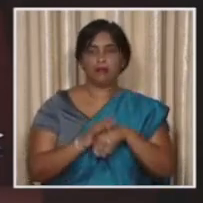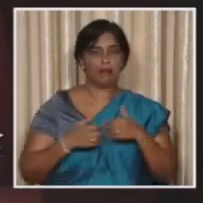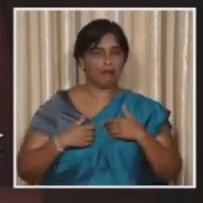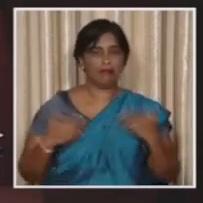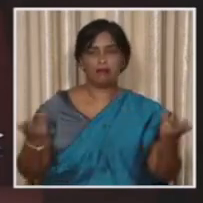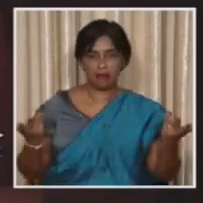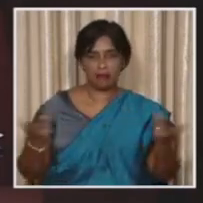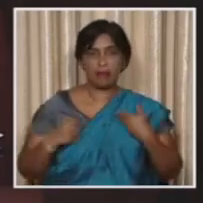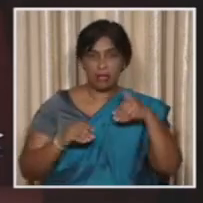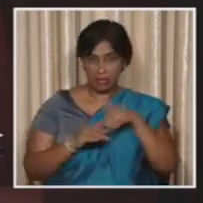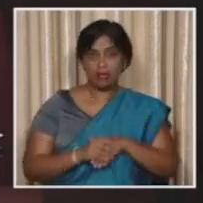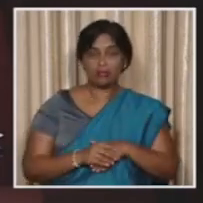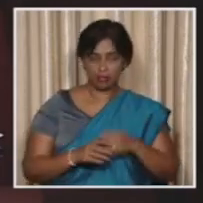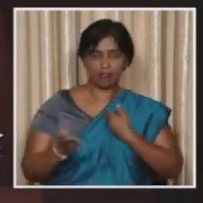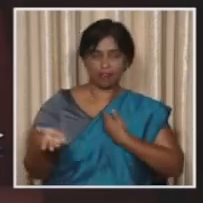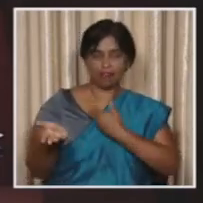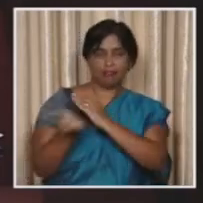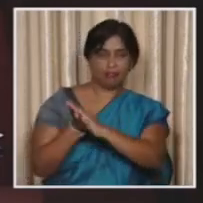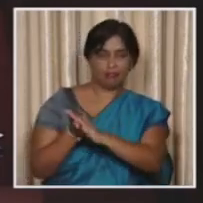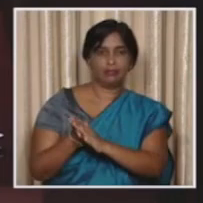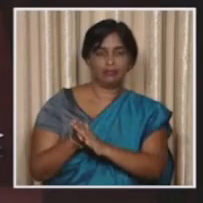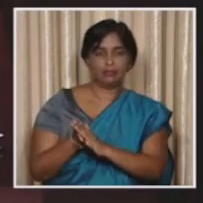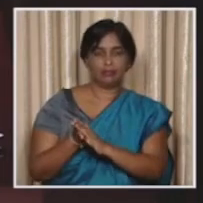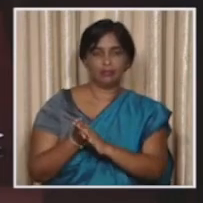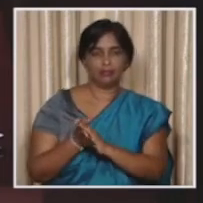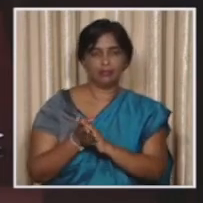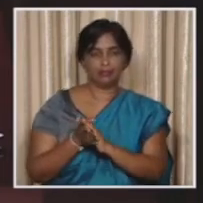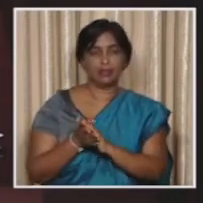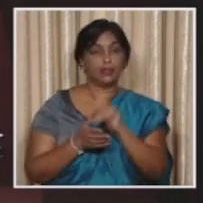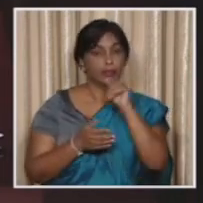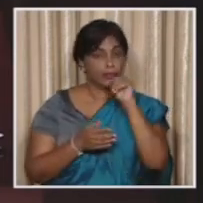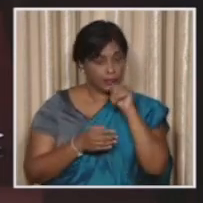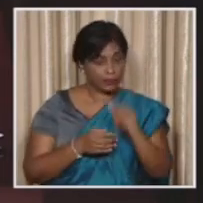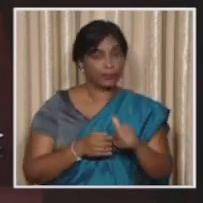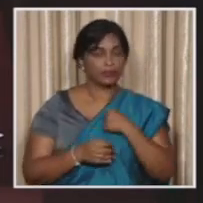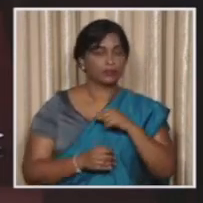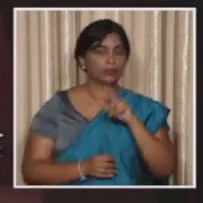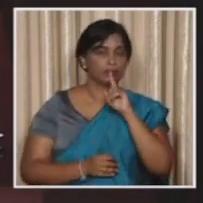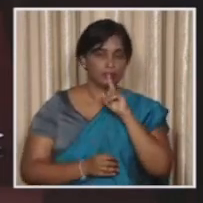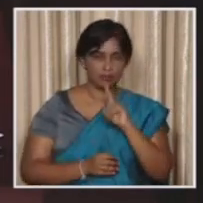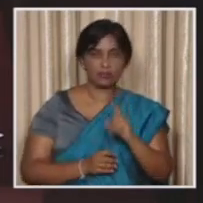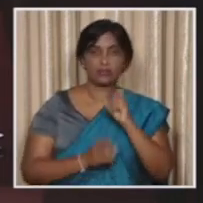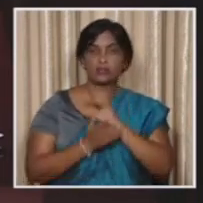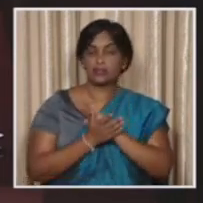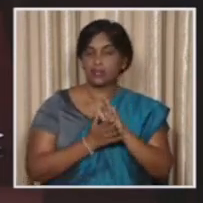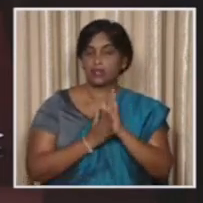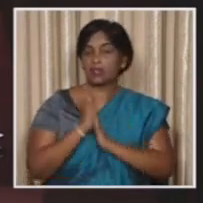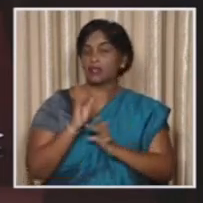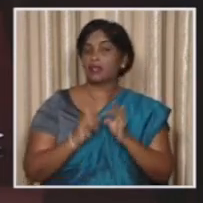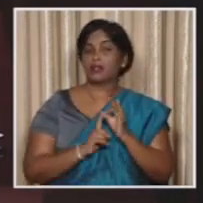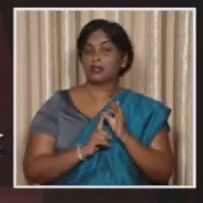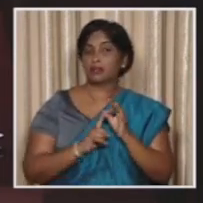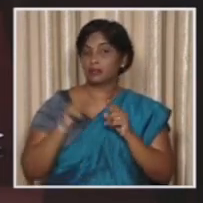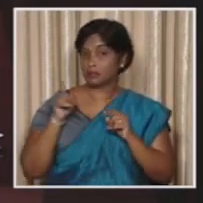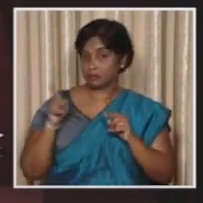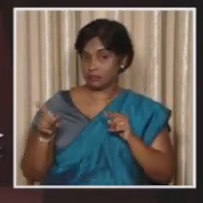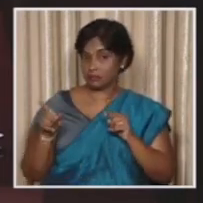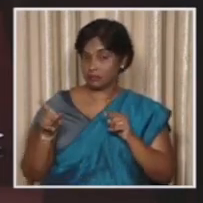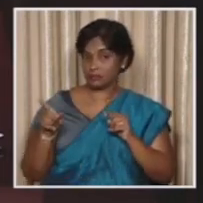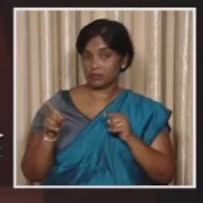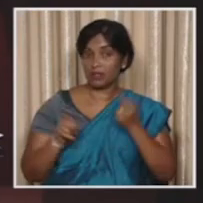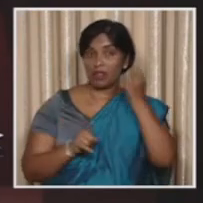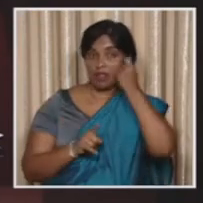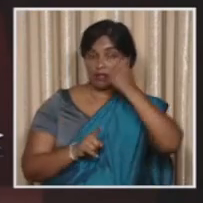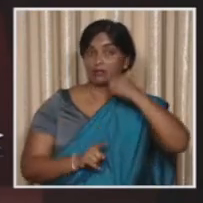නැහැ. හිටියනම් මම මේකට මැදිහත් වෙනවා. හැබැයි එකක් කියන්නට ඕන චමින්ද විජේසිරි මන්ත්‍රීතුමාගේ